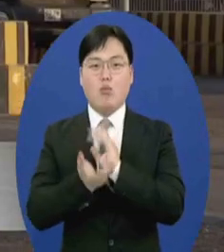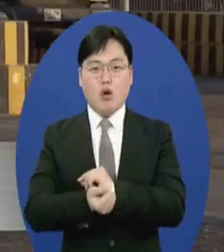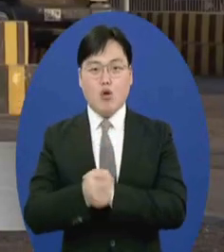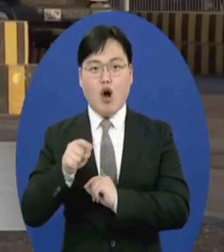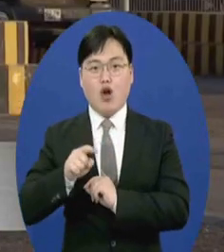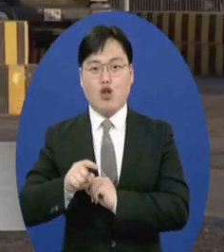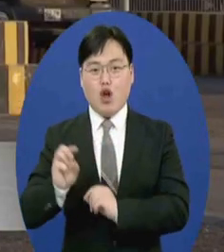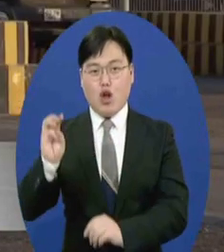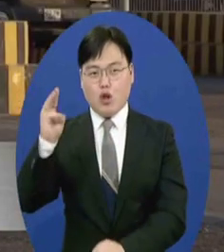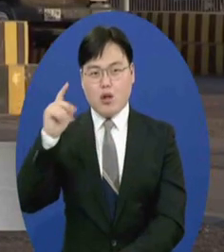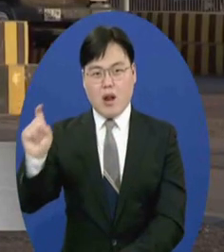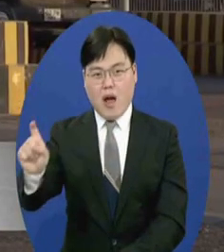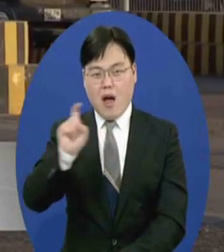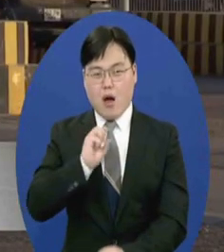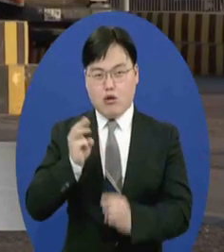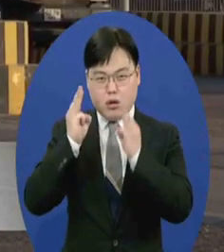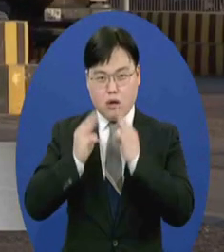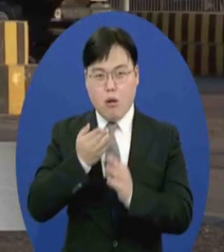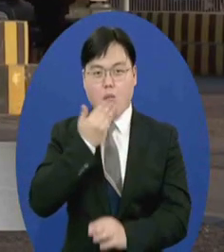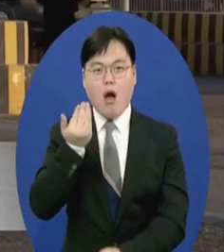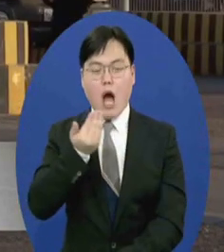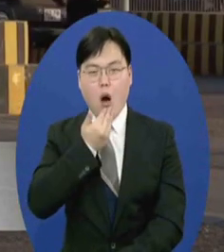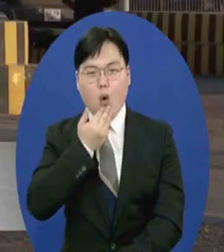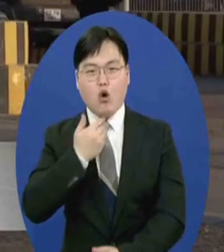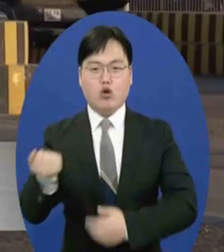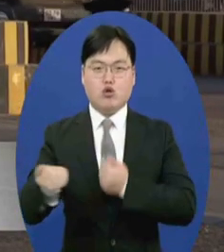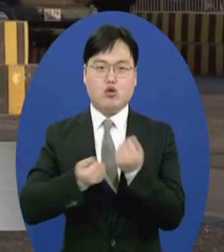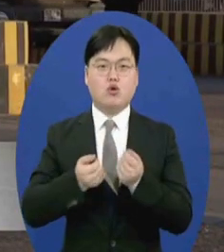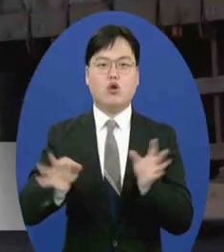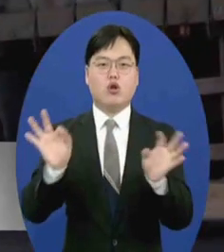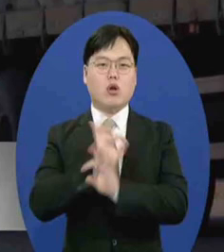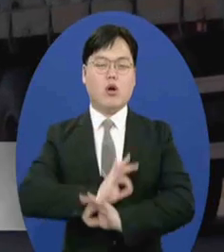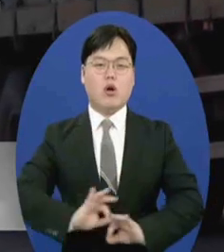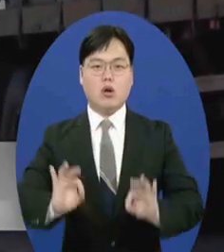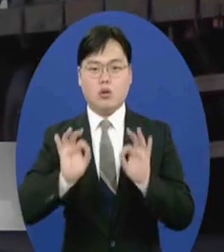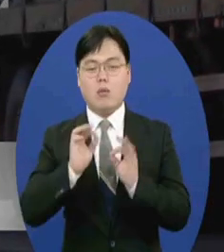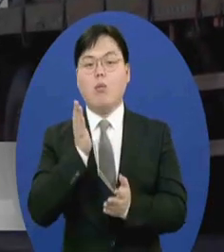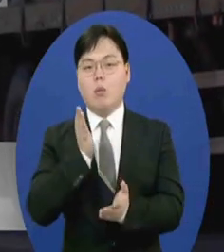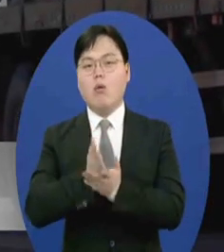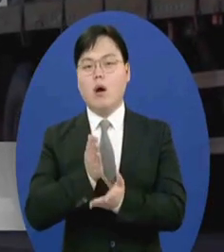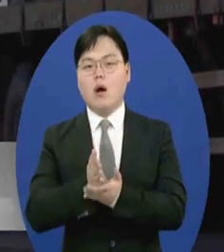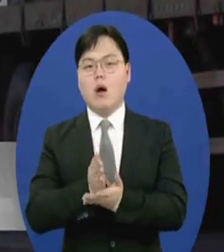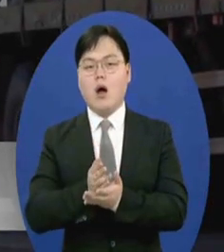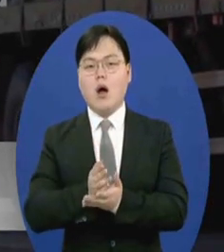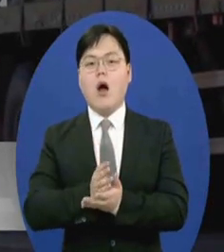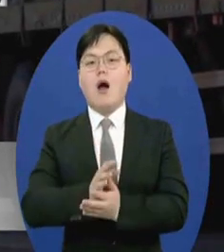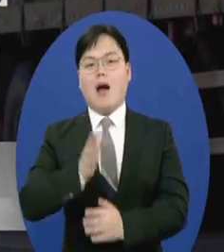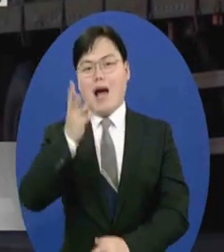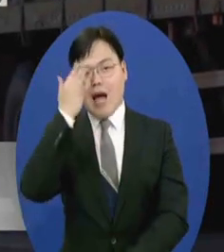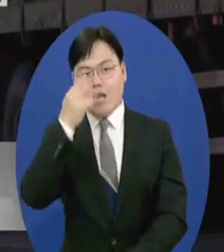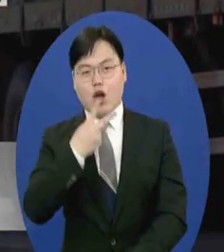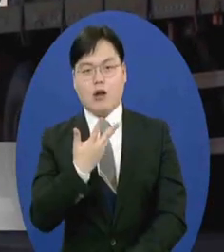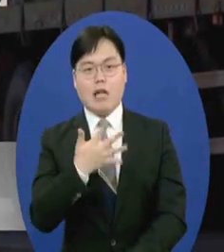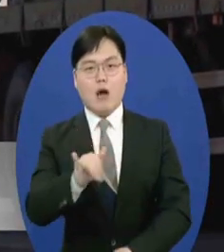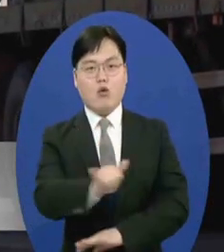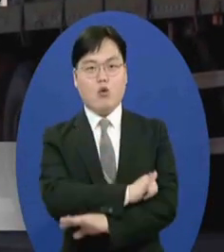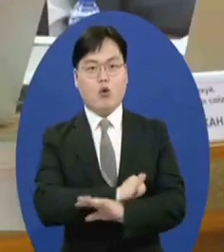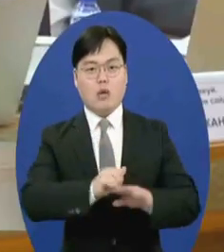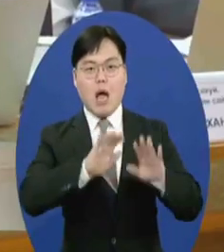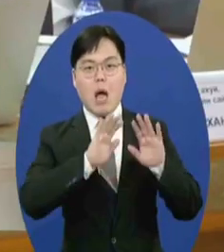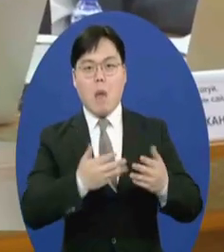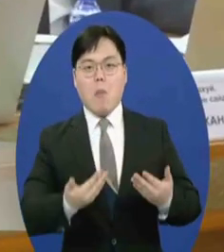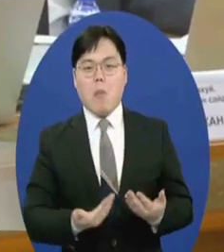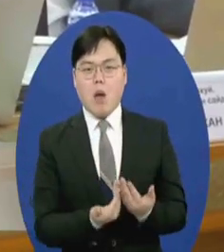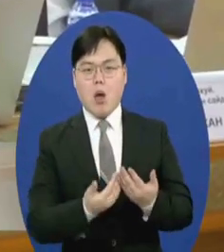хэдий ч одоогоор тодорхой шийдэлд хүрээгүй, ямар нэгэн зохицуулалт хийгдээгүй байгаа юм. За харин гадаадын 25 улс оронд